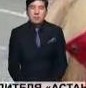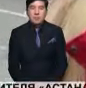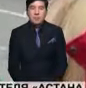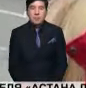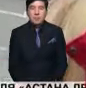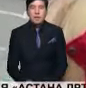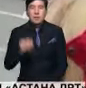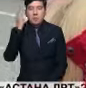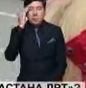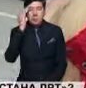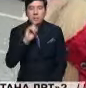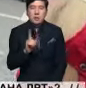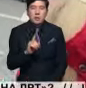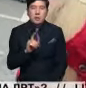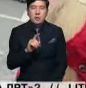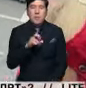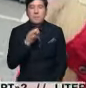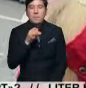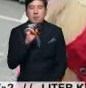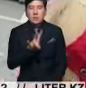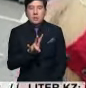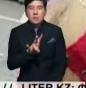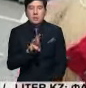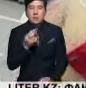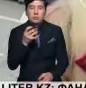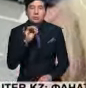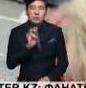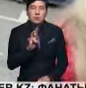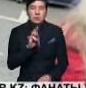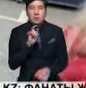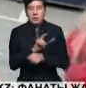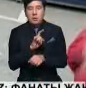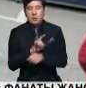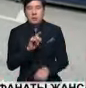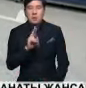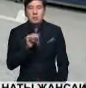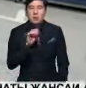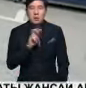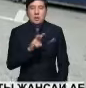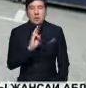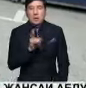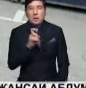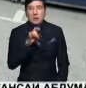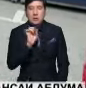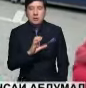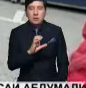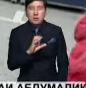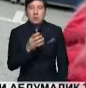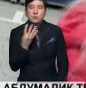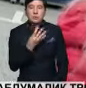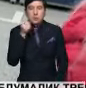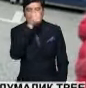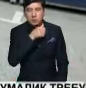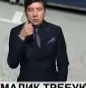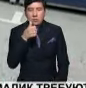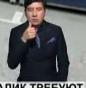Я считаю, что все, что говорит Байден, это по сути чушь собачья, как и Камала Харрис. Я имею в виду, что последние 4 года он пытается